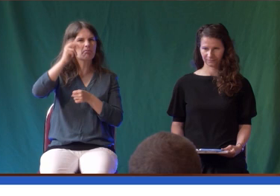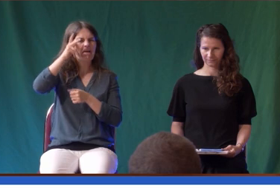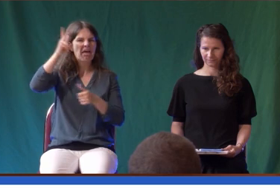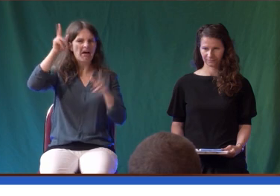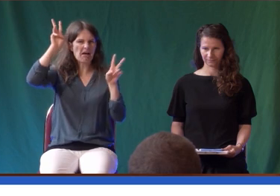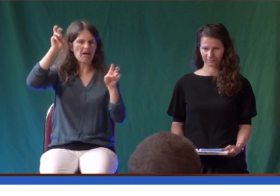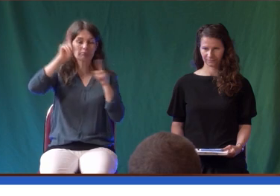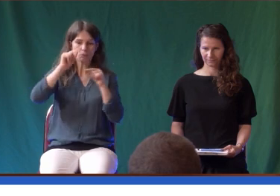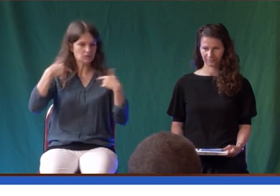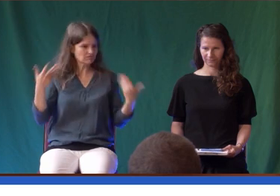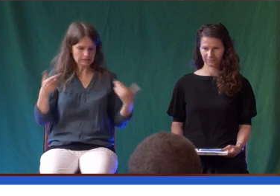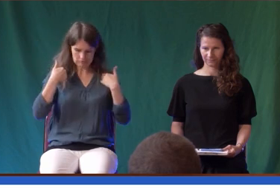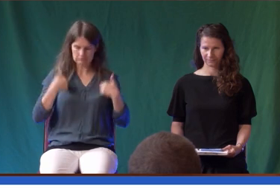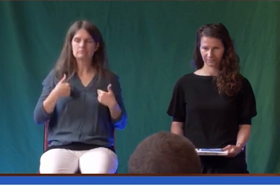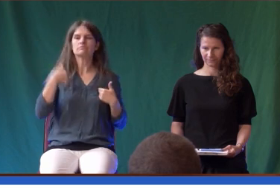diesen Fachtag